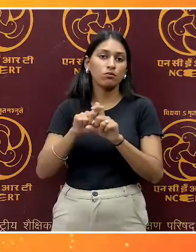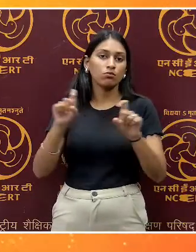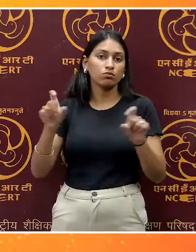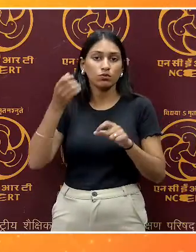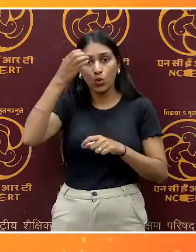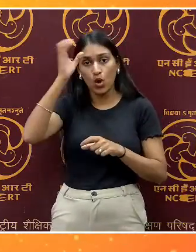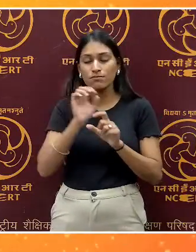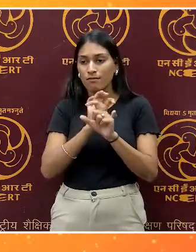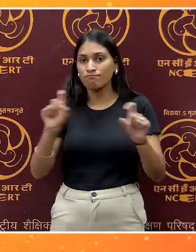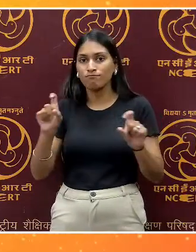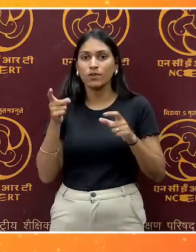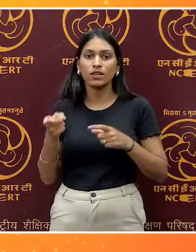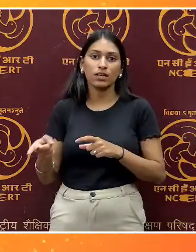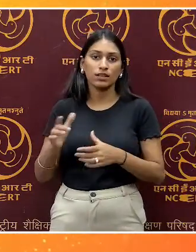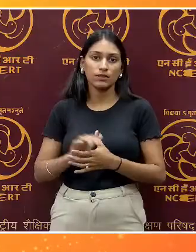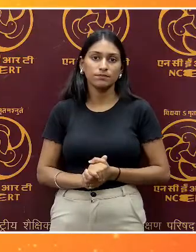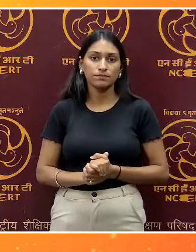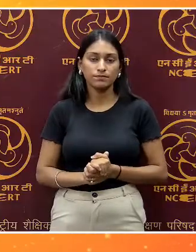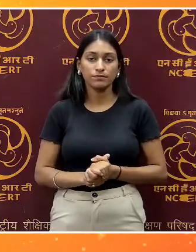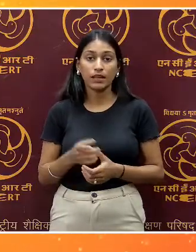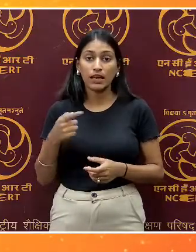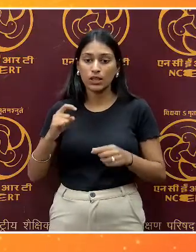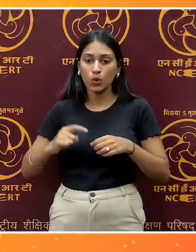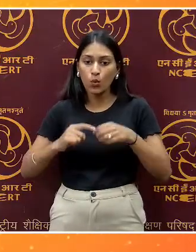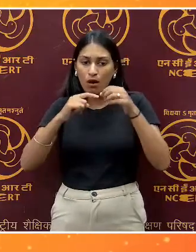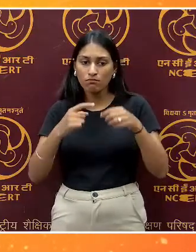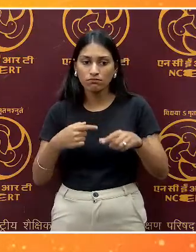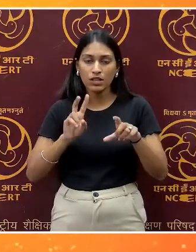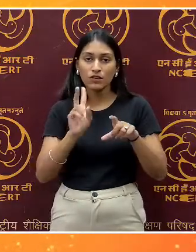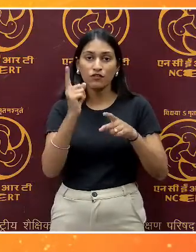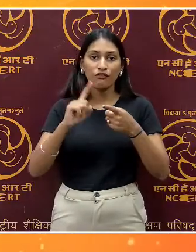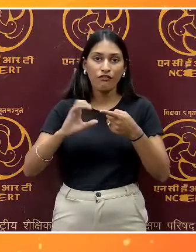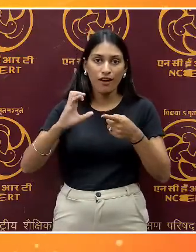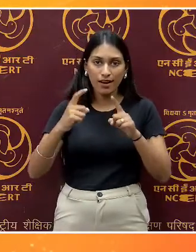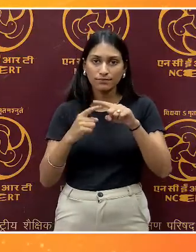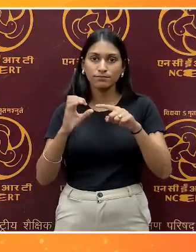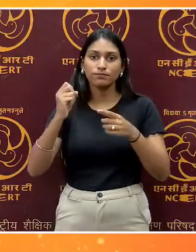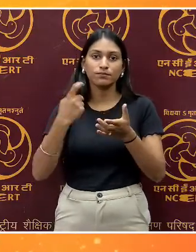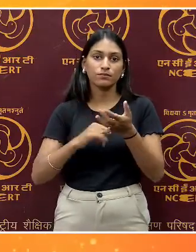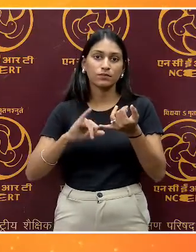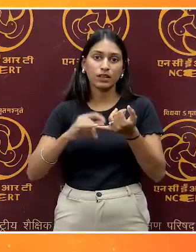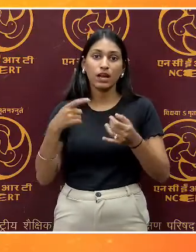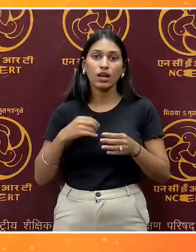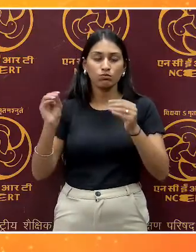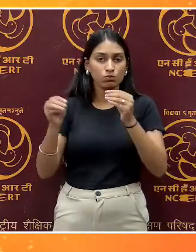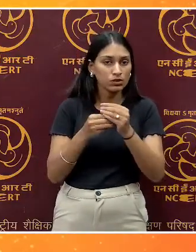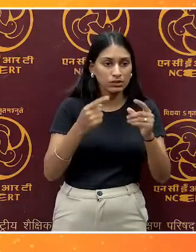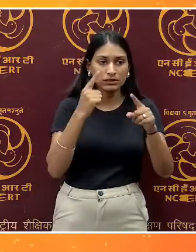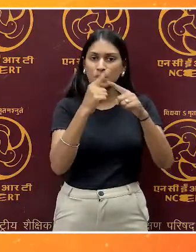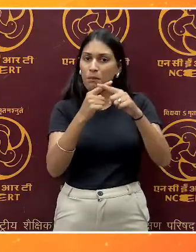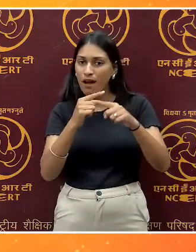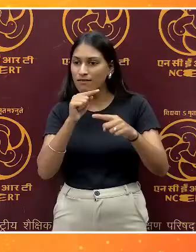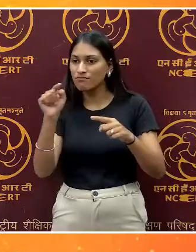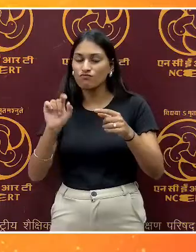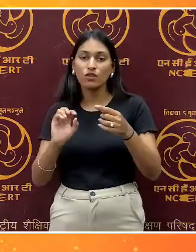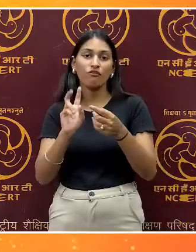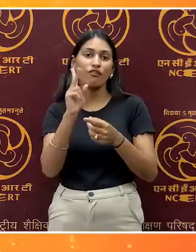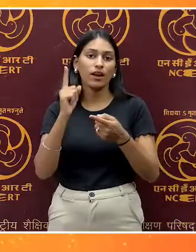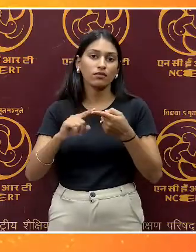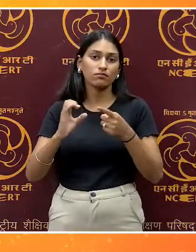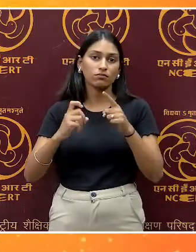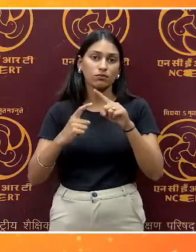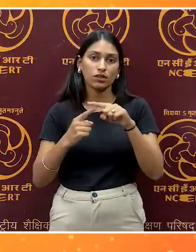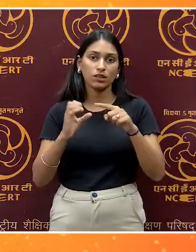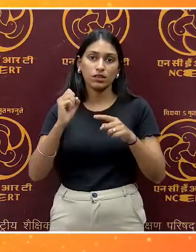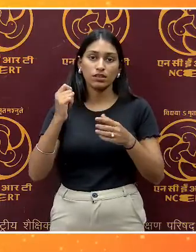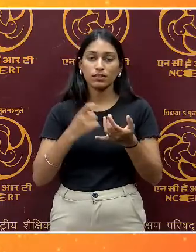concepts like scalar and vector, quantities, types of vector, addition of vector, subtraction of vector. दर्शकों,